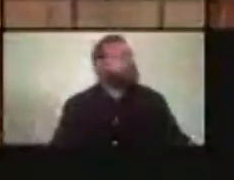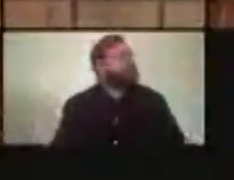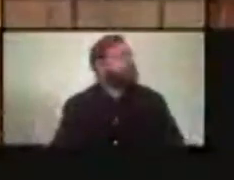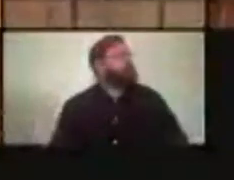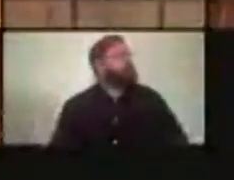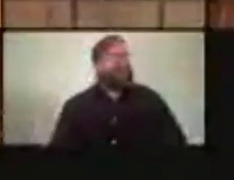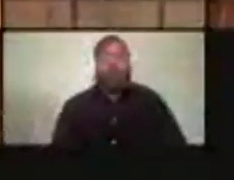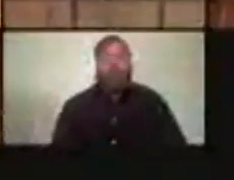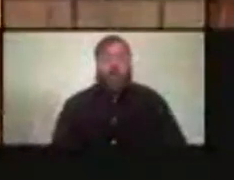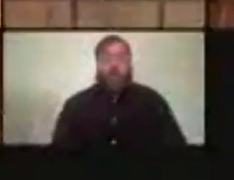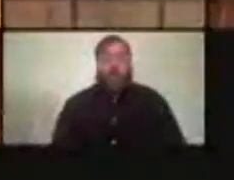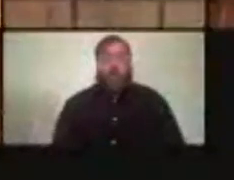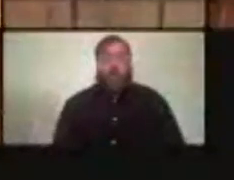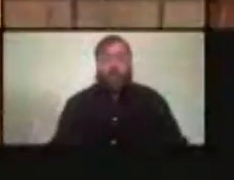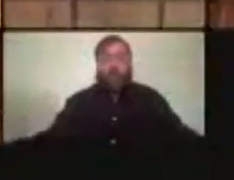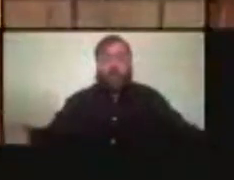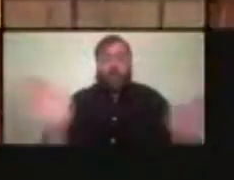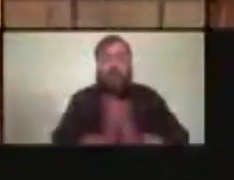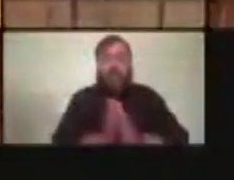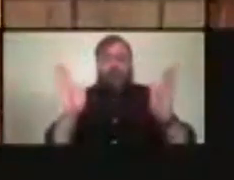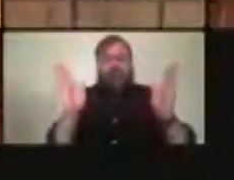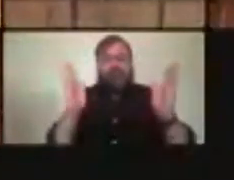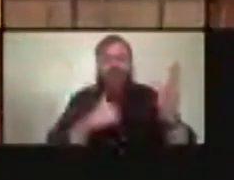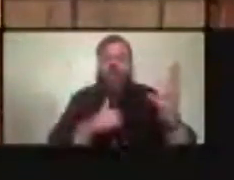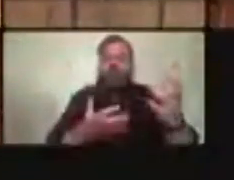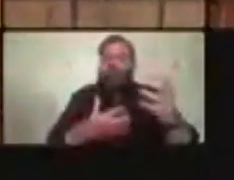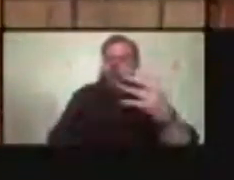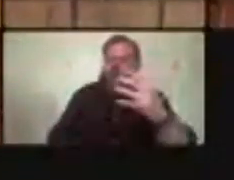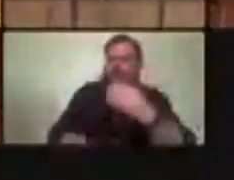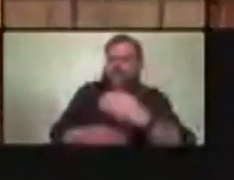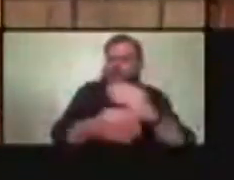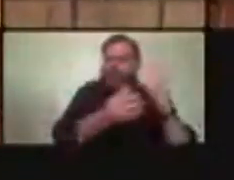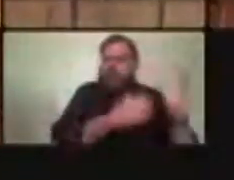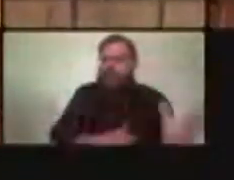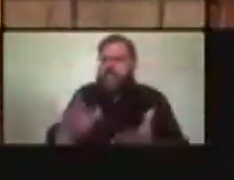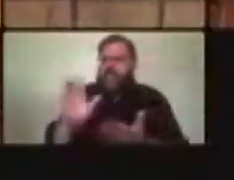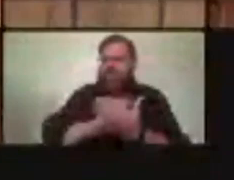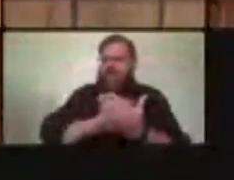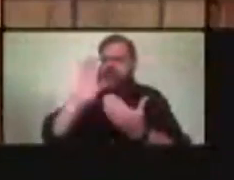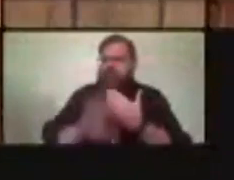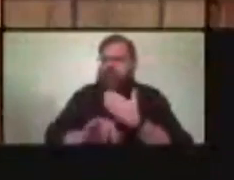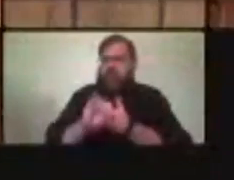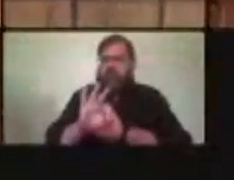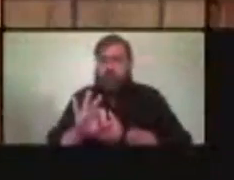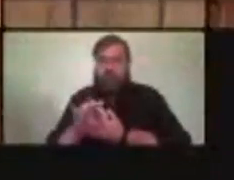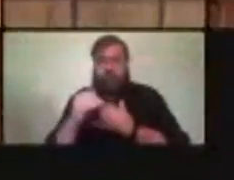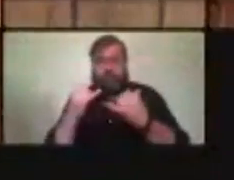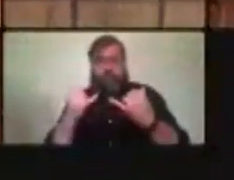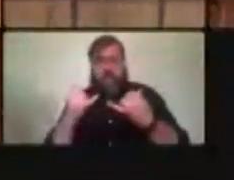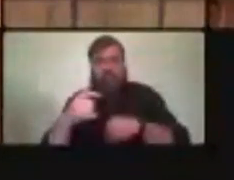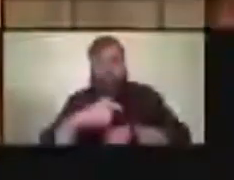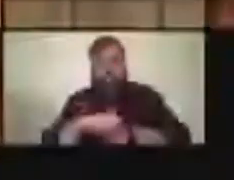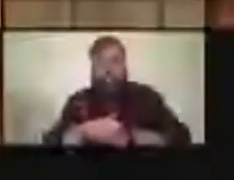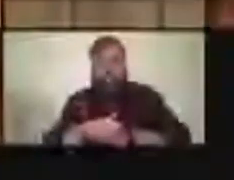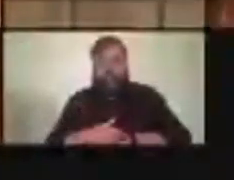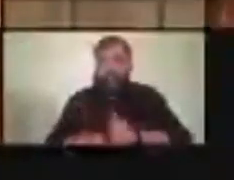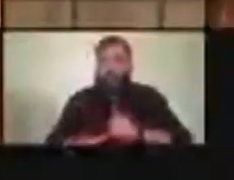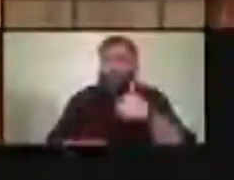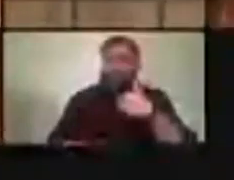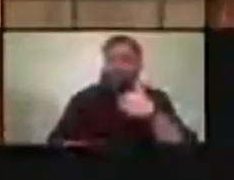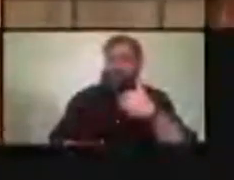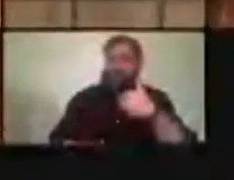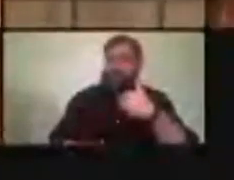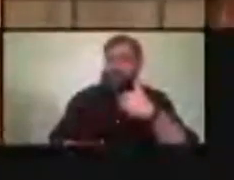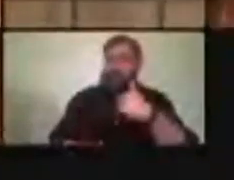Nilikuwa na swali kuhusu jambo ambalo ningependa tujumuishe katika kalenda ya mpango.